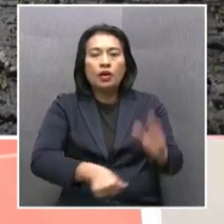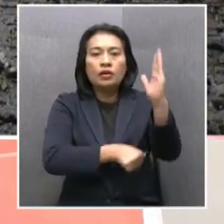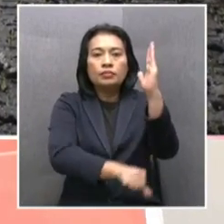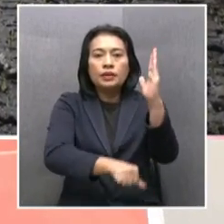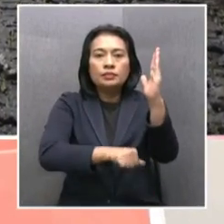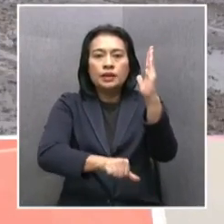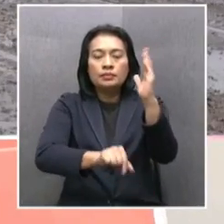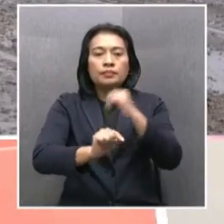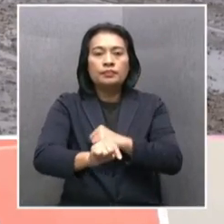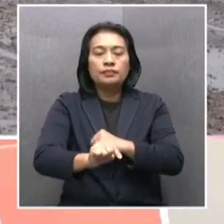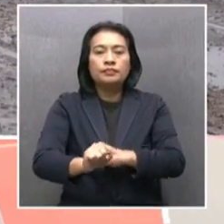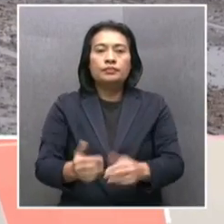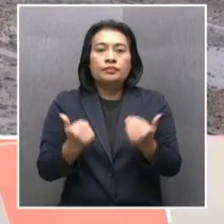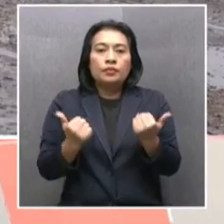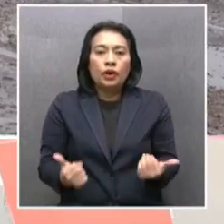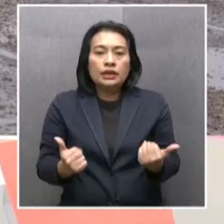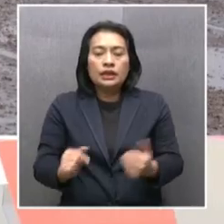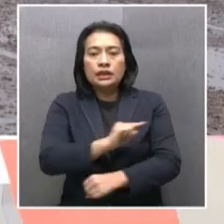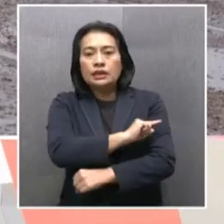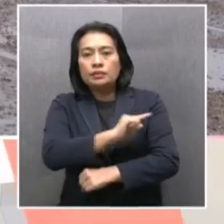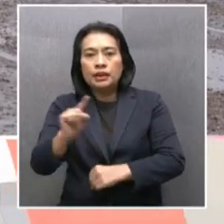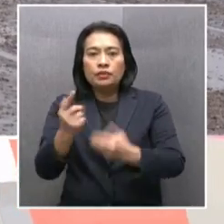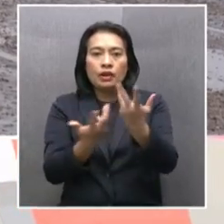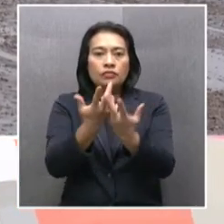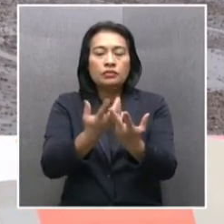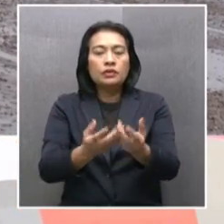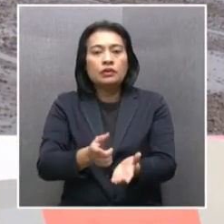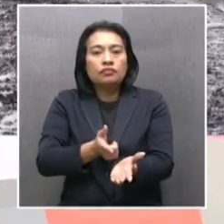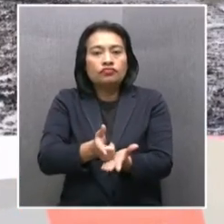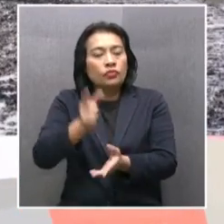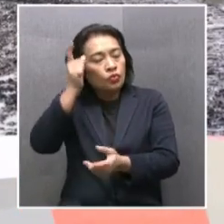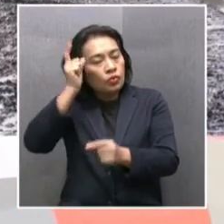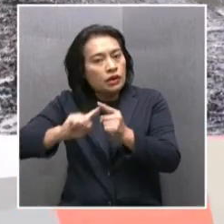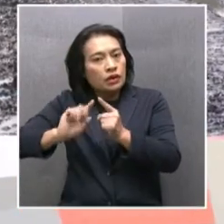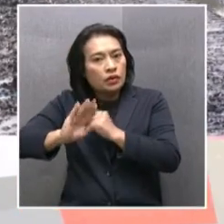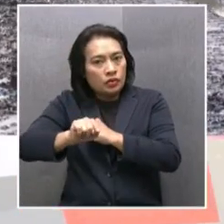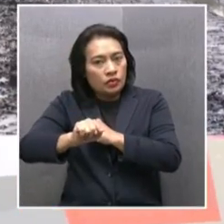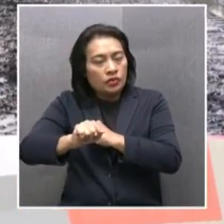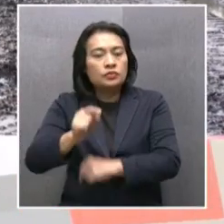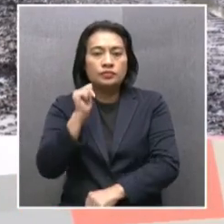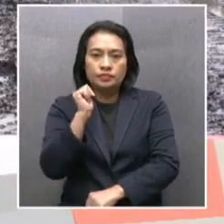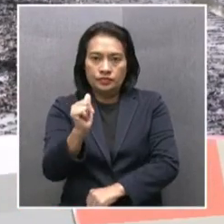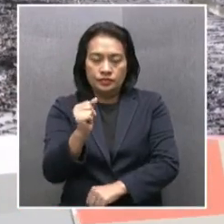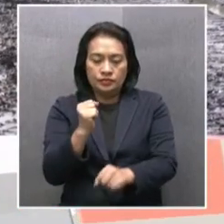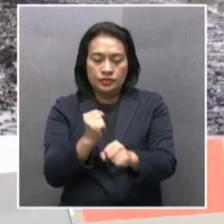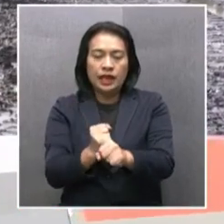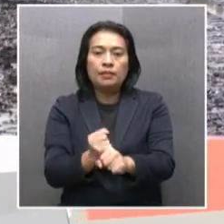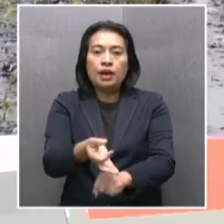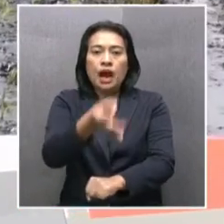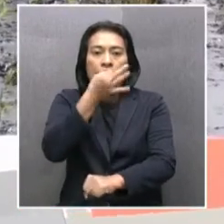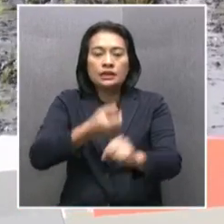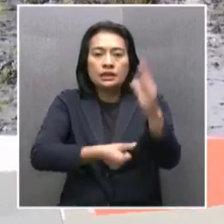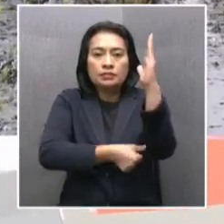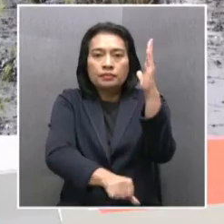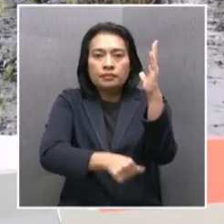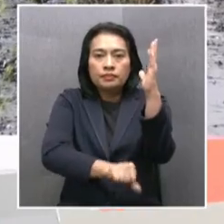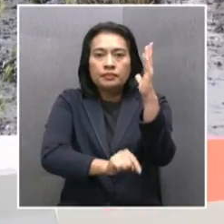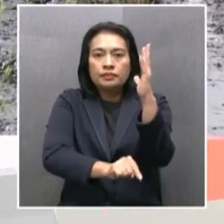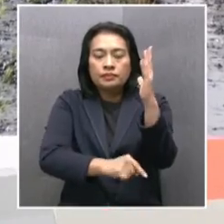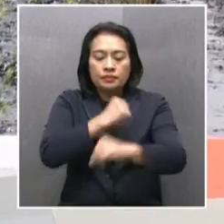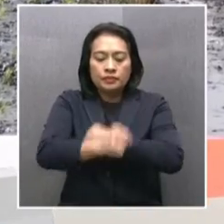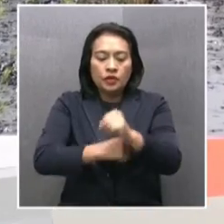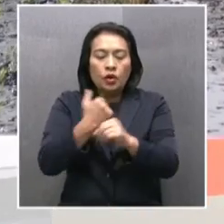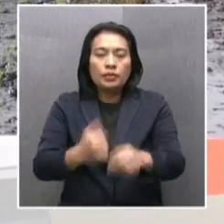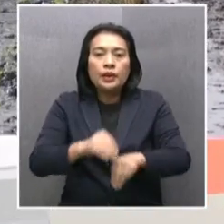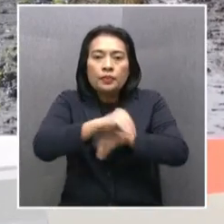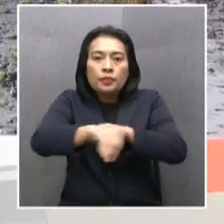ากว่าวันพืชมงคลถือได้ว่าเป็นฤกษ์มงคลจริงๆนะครับก็หวังว่าการเริ่มต้นทำนาในปีนี้นะหรือว่าการปลูกพืชผักอะไรต่างๆเนี่ยจ